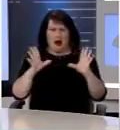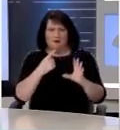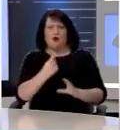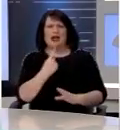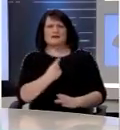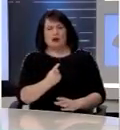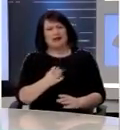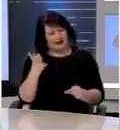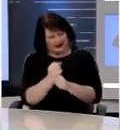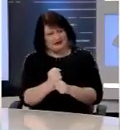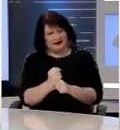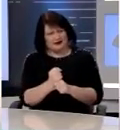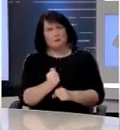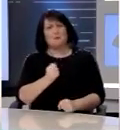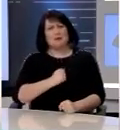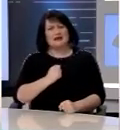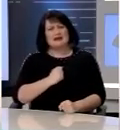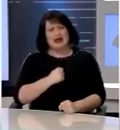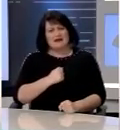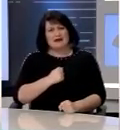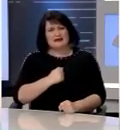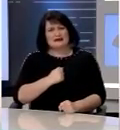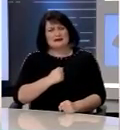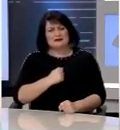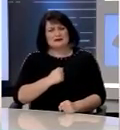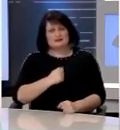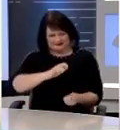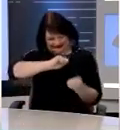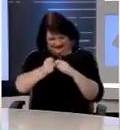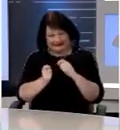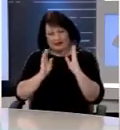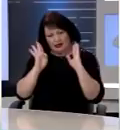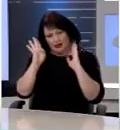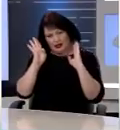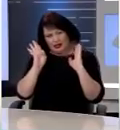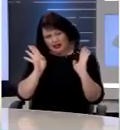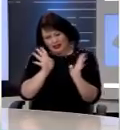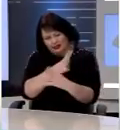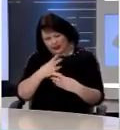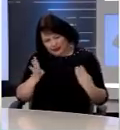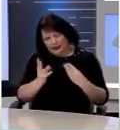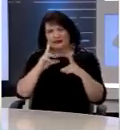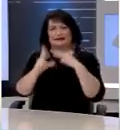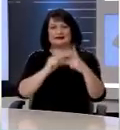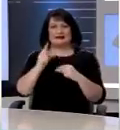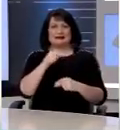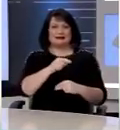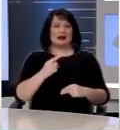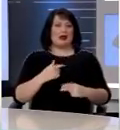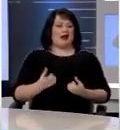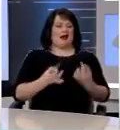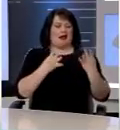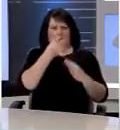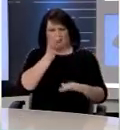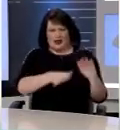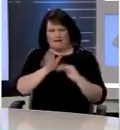τα καταφέρετε με αντιπερισπασμό να αλλάξετε τη συζήτηση και να φύγετε από εκεί που σας πονάει, από τη